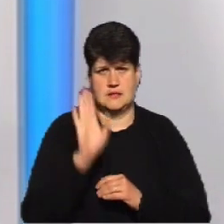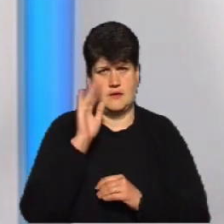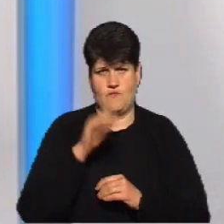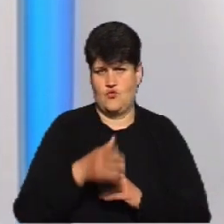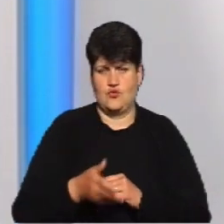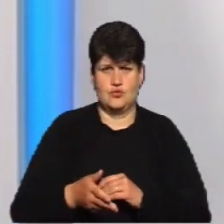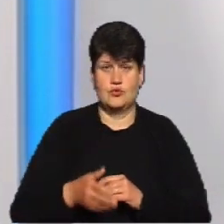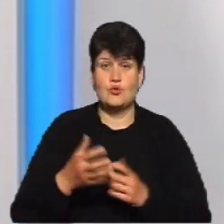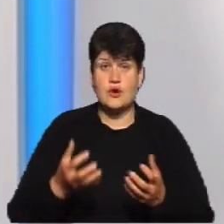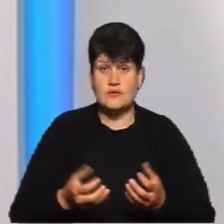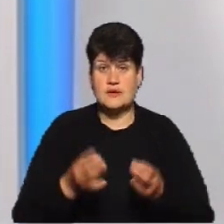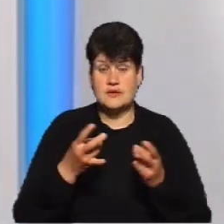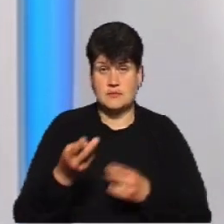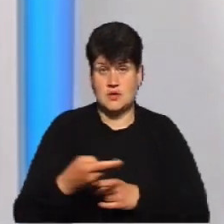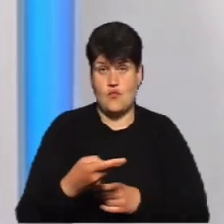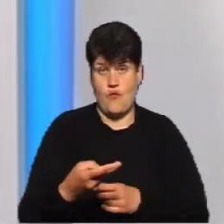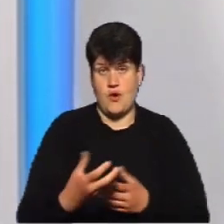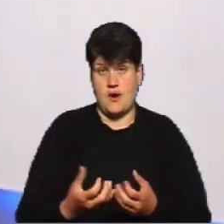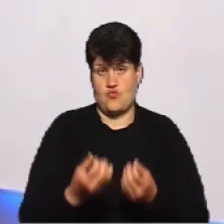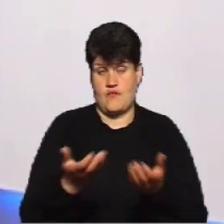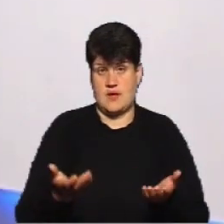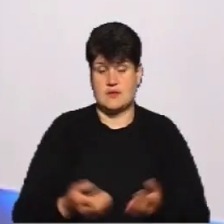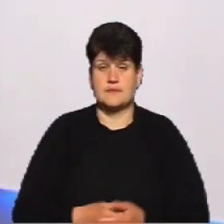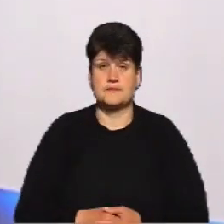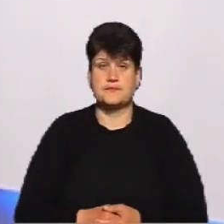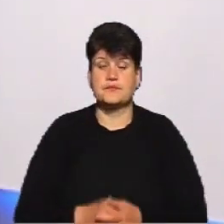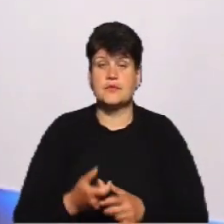рятувати потрібно буде вас обох. Дуже вам дякую,